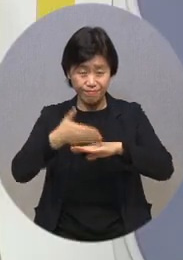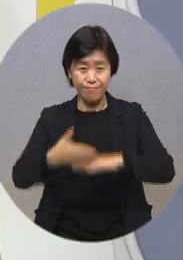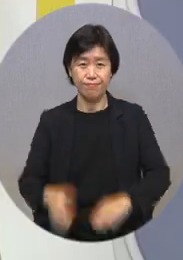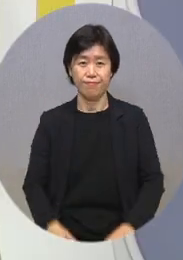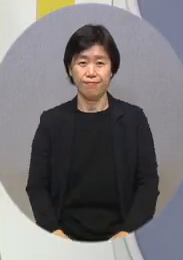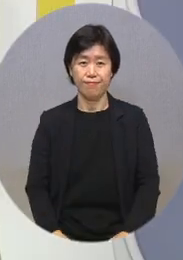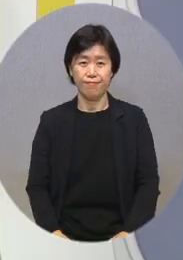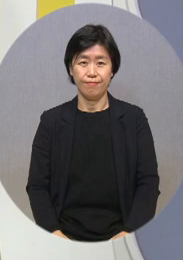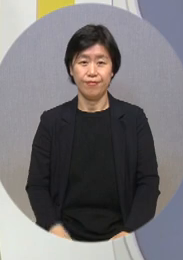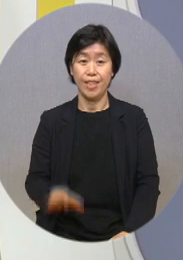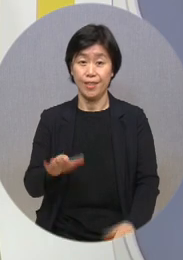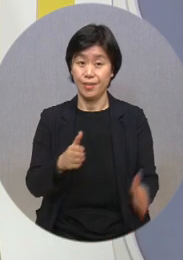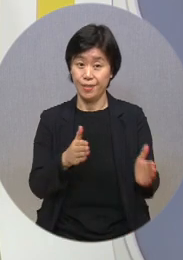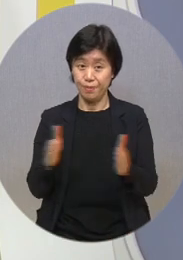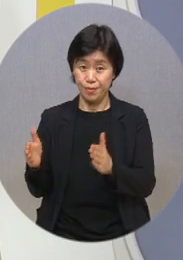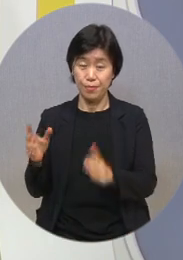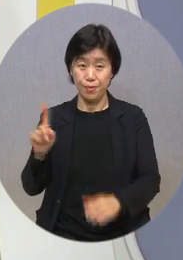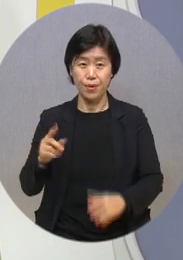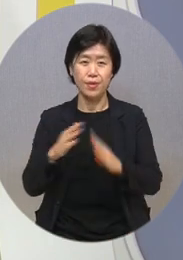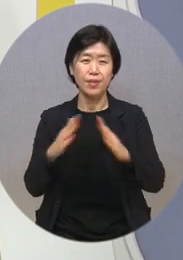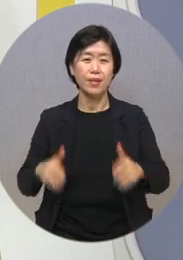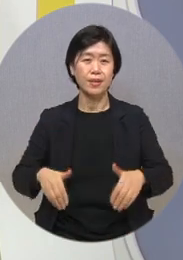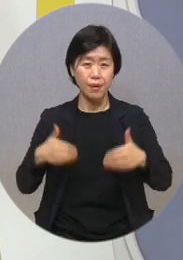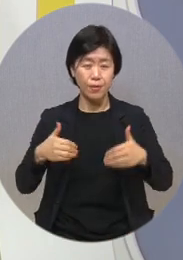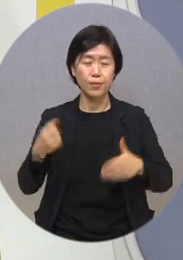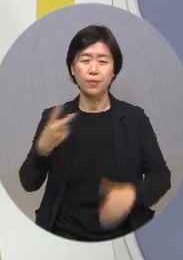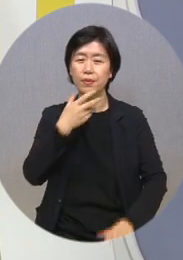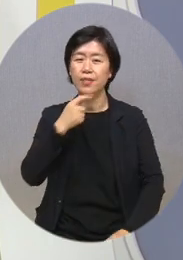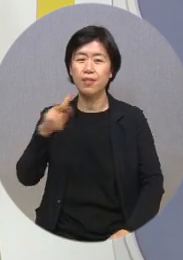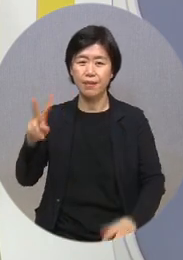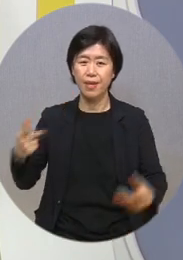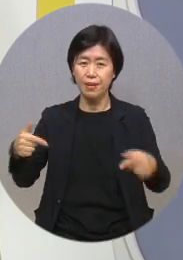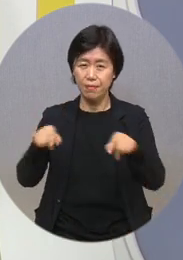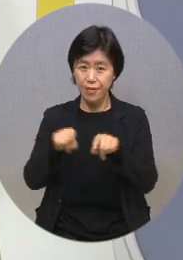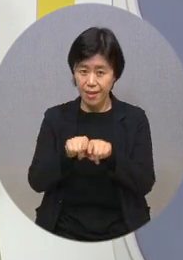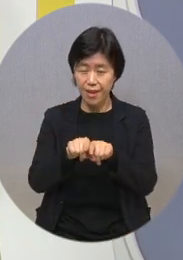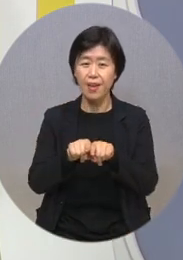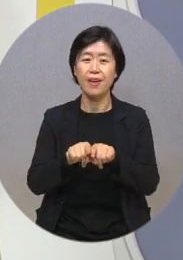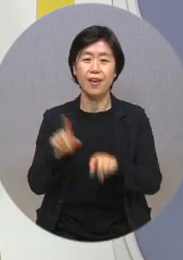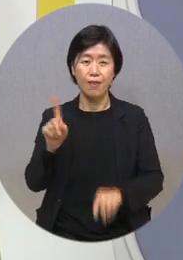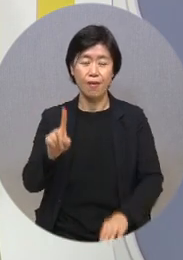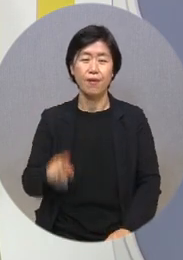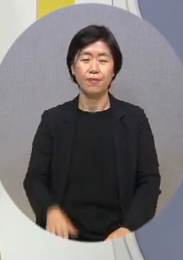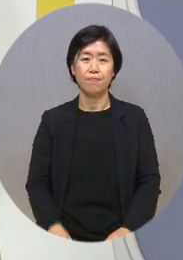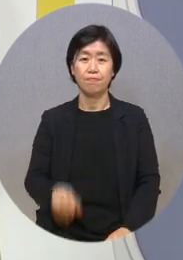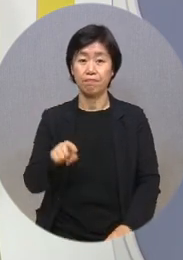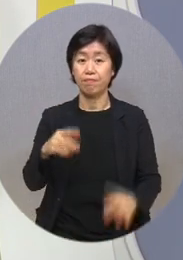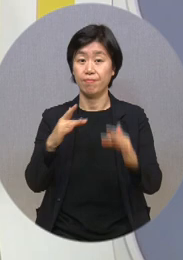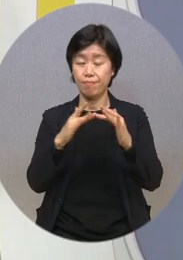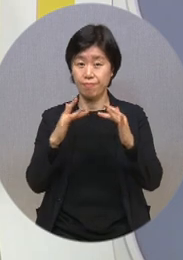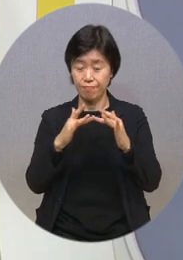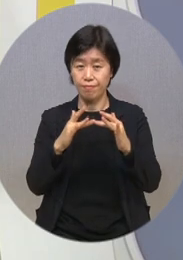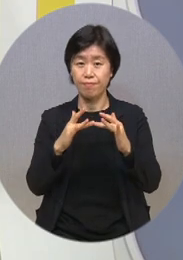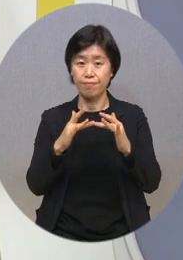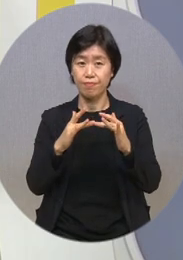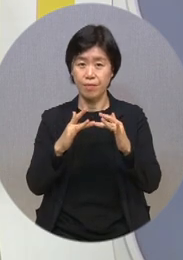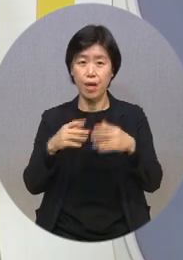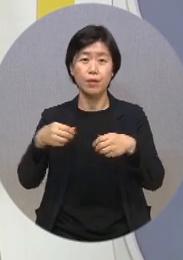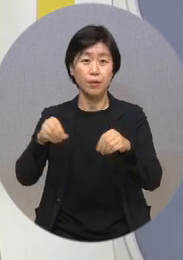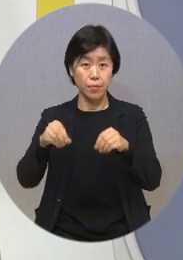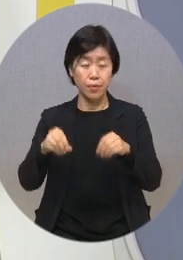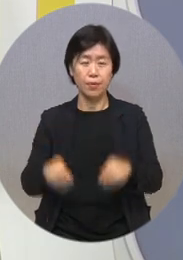그래서 준비했습니다. 전라남도와 복지TV가 함께하는 전라남도 대표 온라인 쇼핑몰 남도장터.